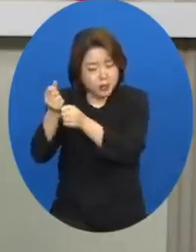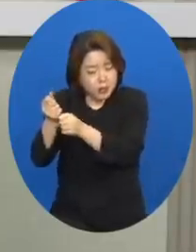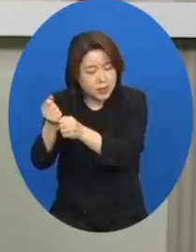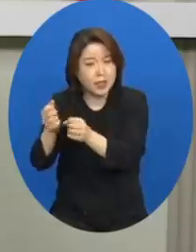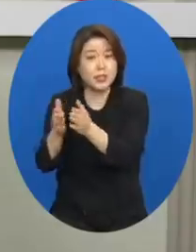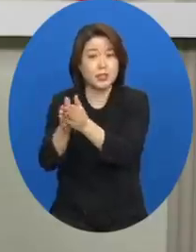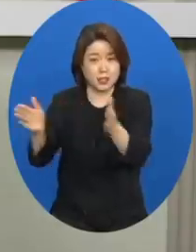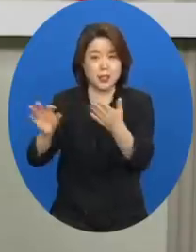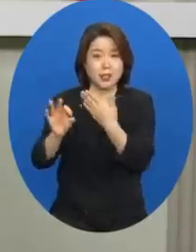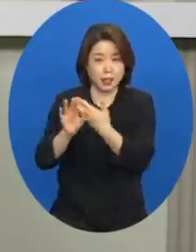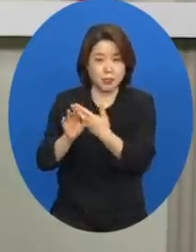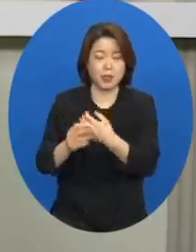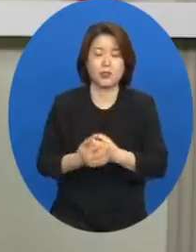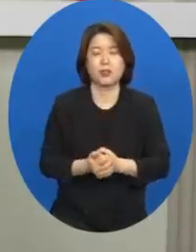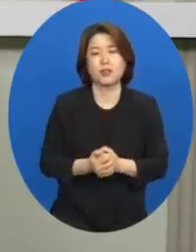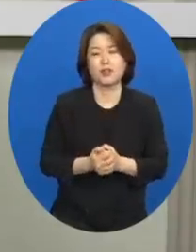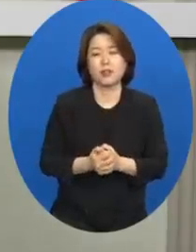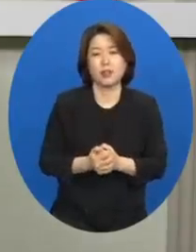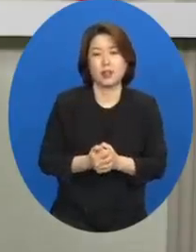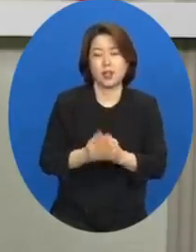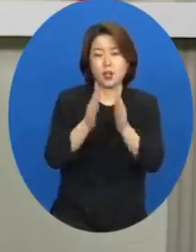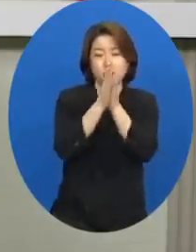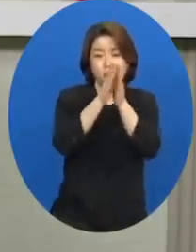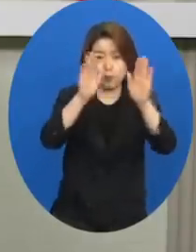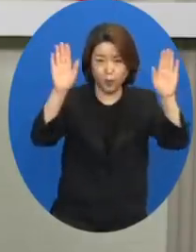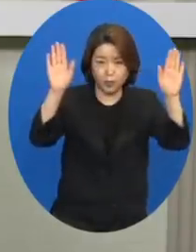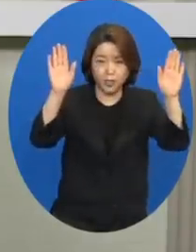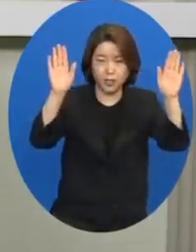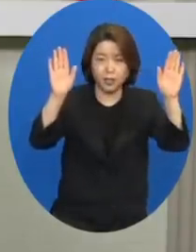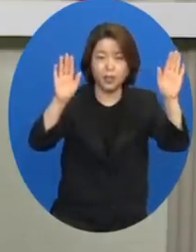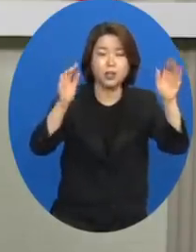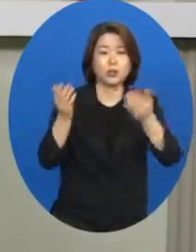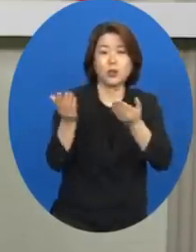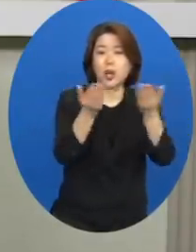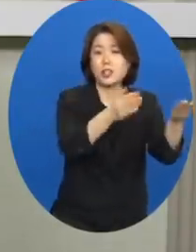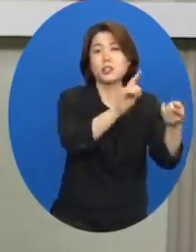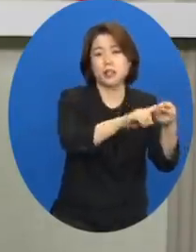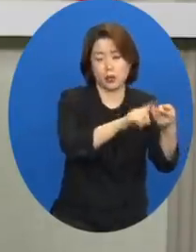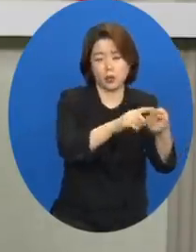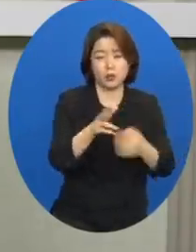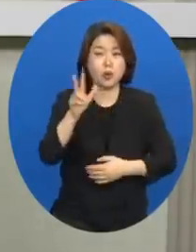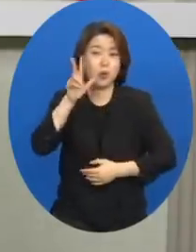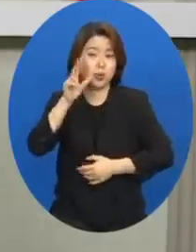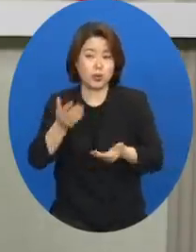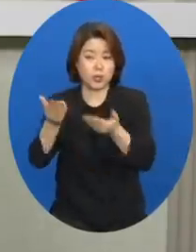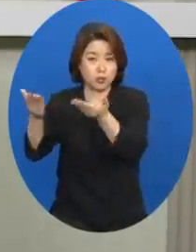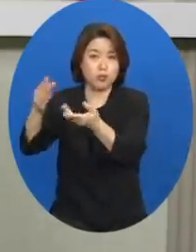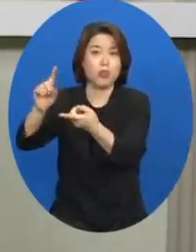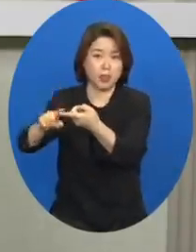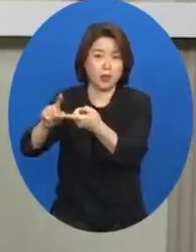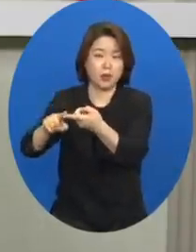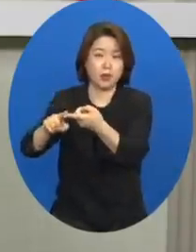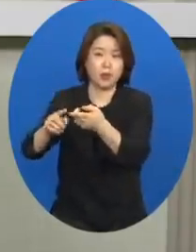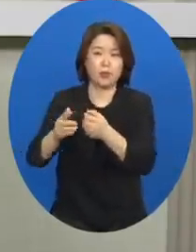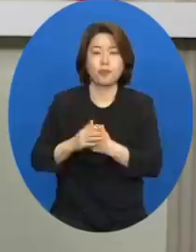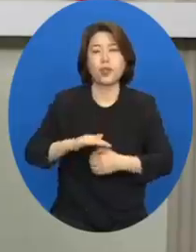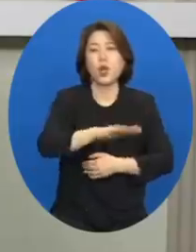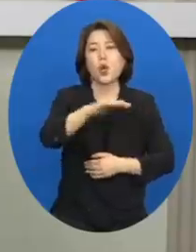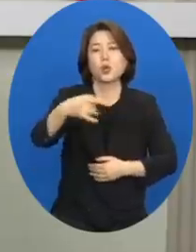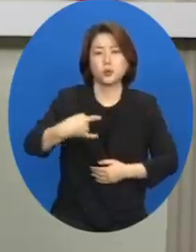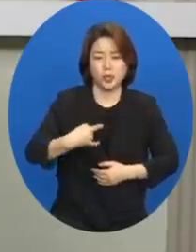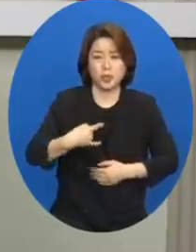때 모세에게 하셨던 대로 여호수아에게 하셨던 되요 우리에게도